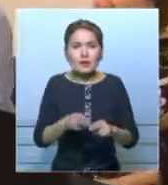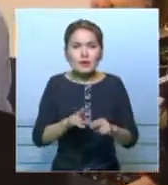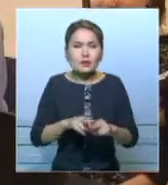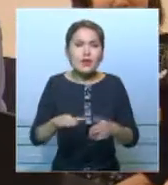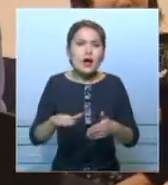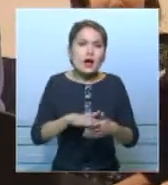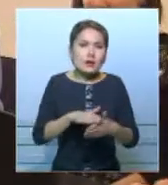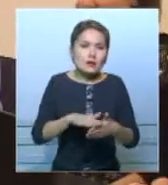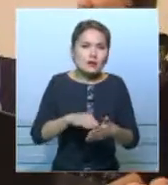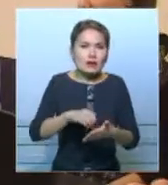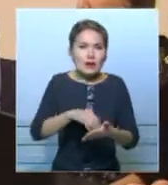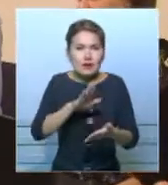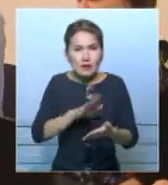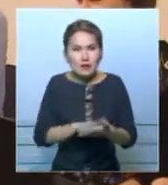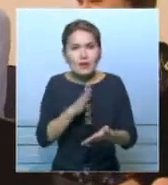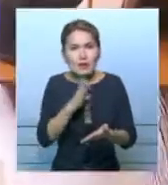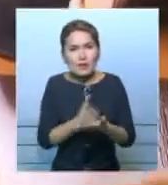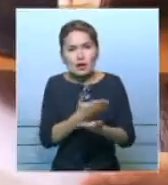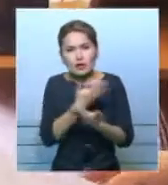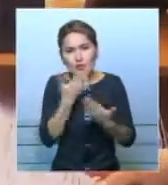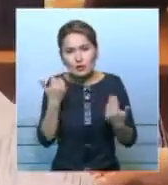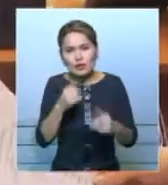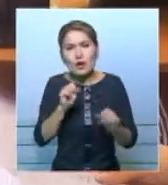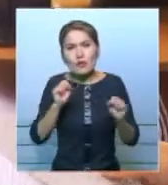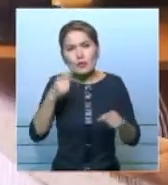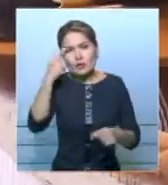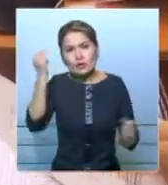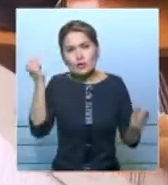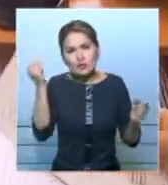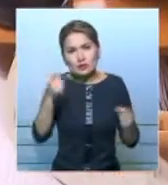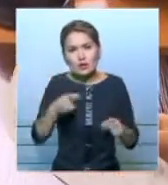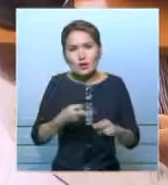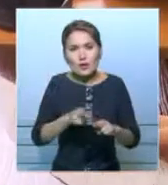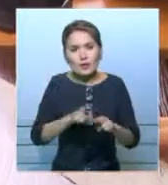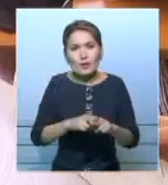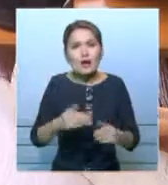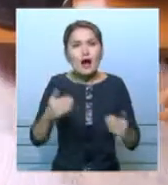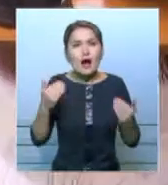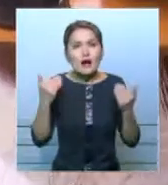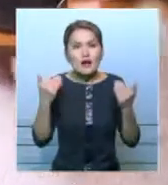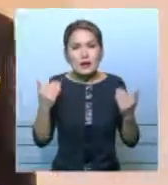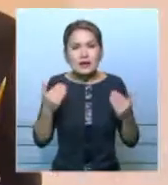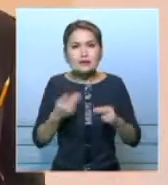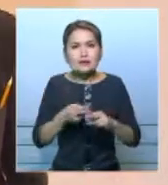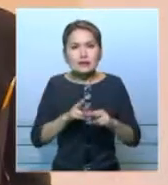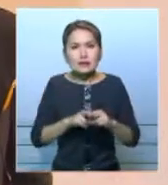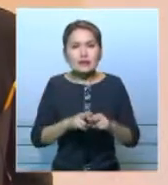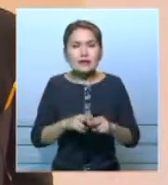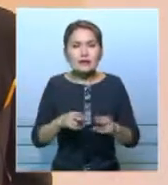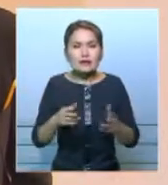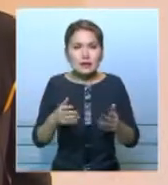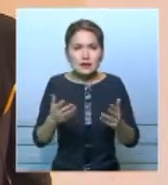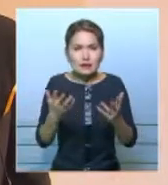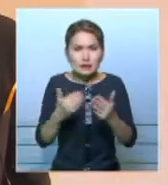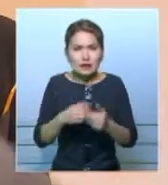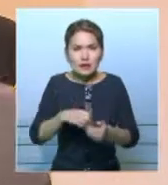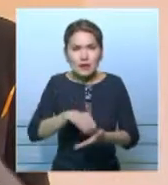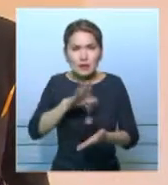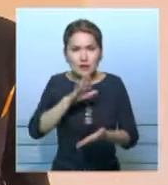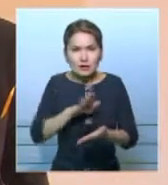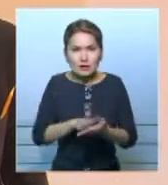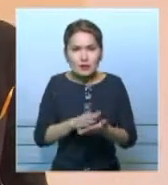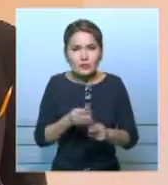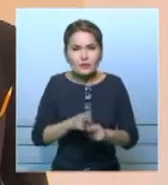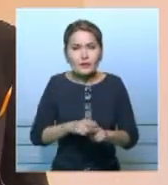бар жоғын тексере алады. Басқа қалада дауыс беремін дейтін сайлаушылар есептен шығару куәлігін алуы тиіс. Қазіргі таңда есептен